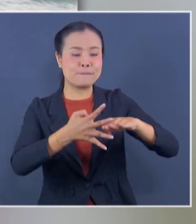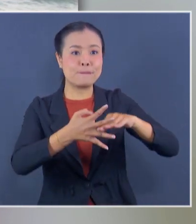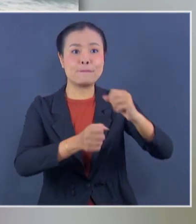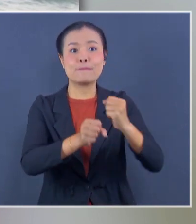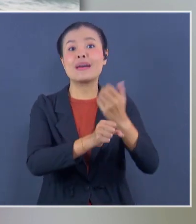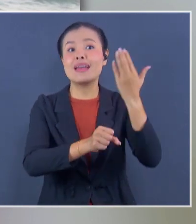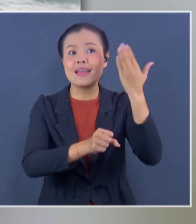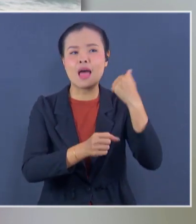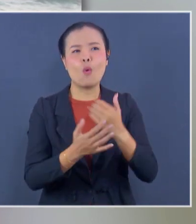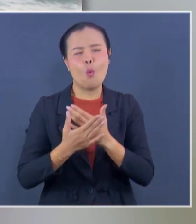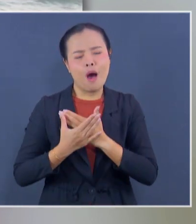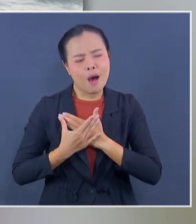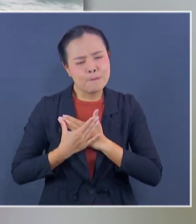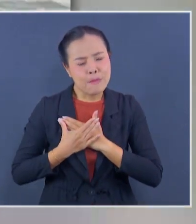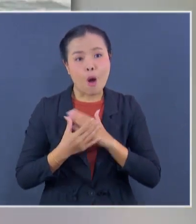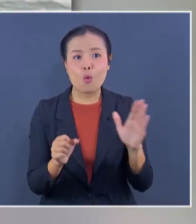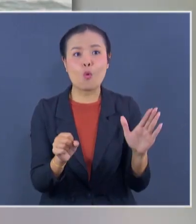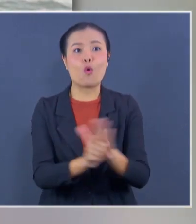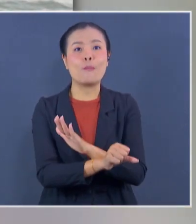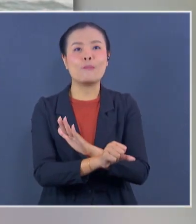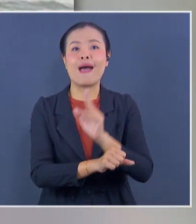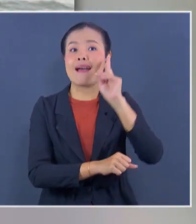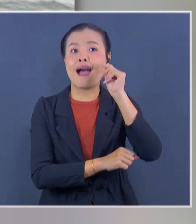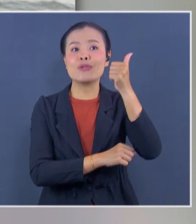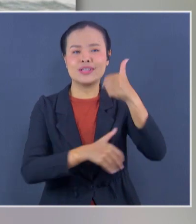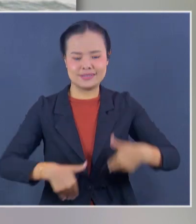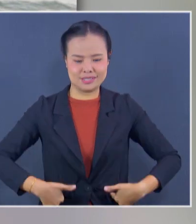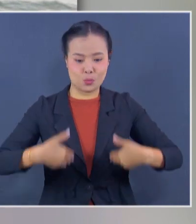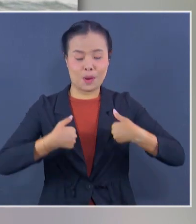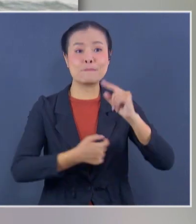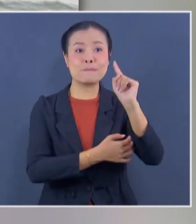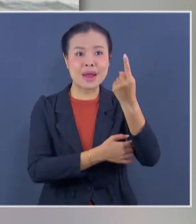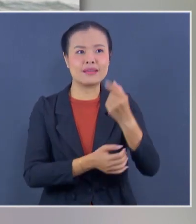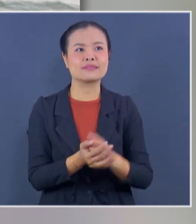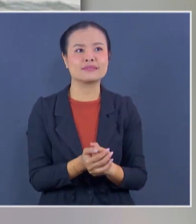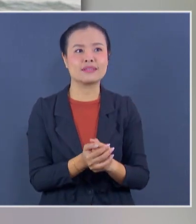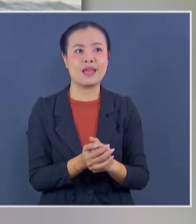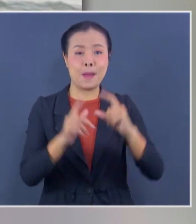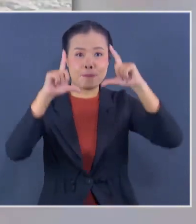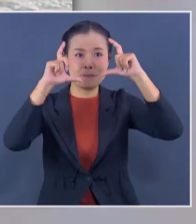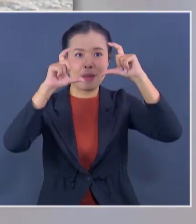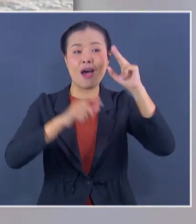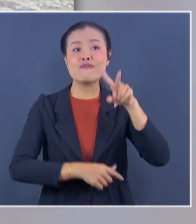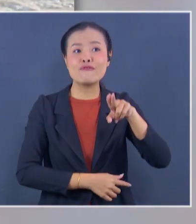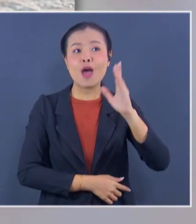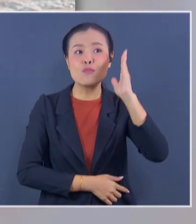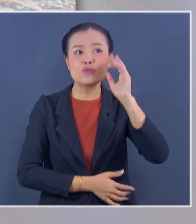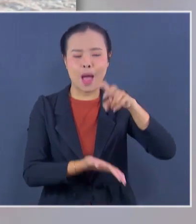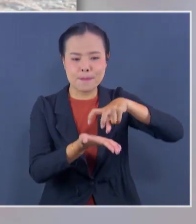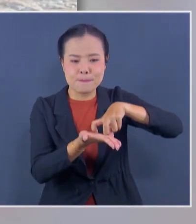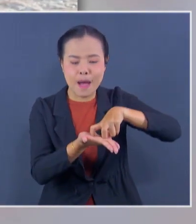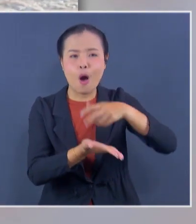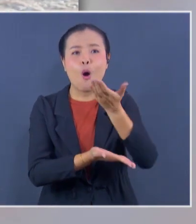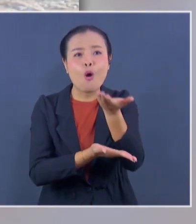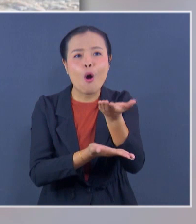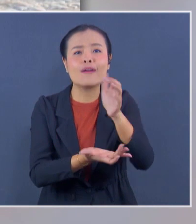าสุดดูเหมือนว่าความรักจะสุกงอมเพราะว่าเตรียมจะมีข่าวดีในชีวิตอีกครั้งโดยเมย่าได้โพสต์ภาพขณะที่เธอถูกแฟนหนุ่มทำเซอร์ไพรส์ด้วยการคุกเข่